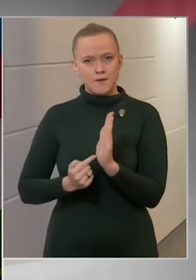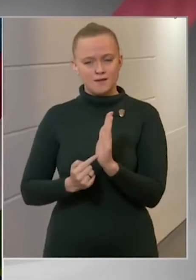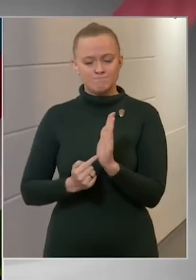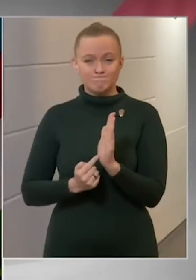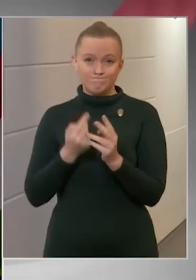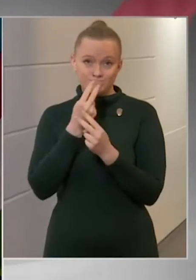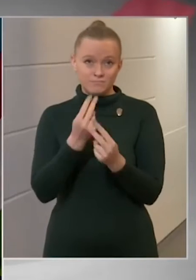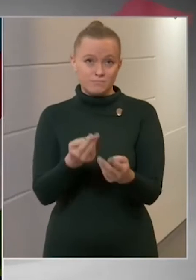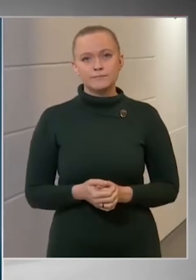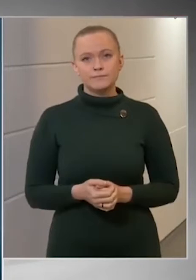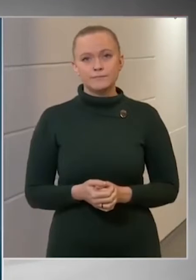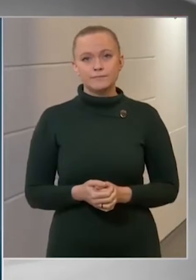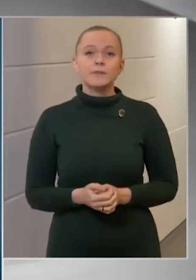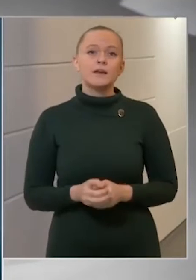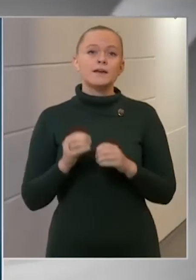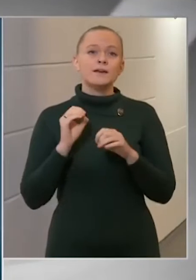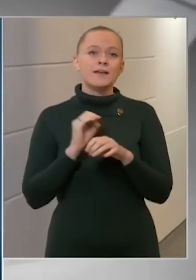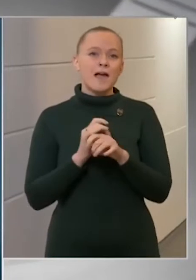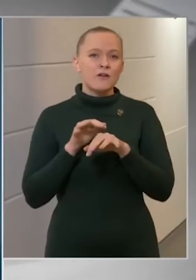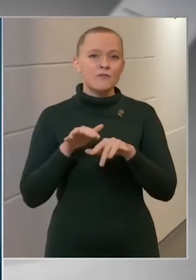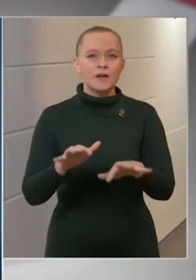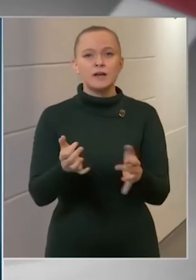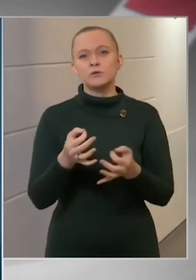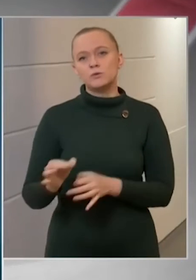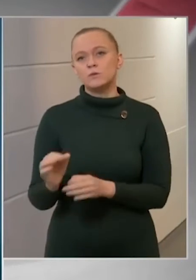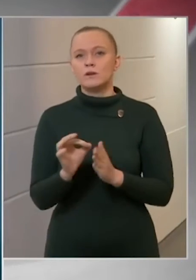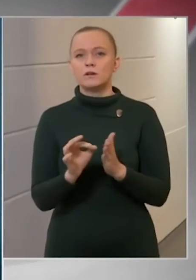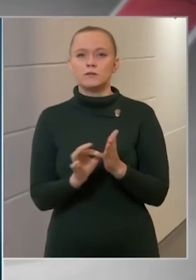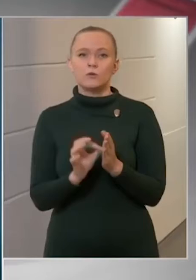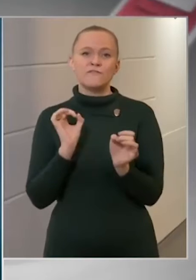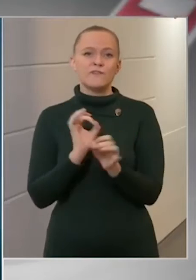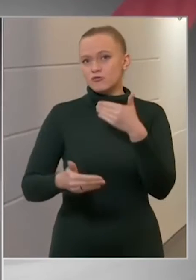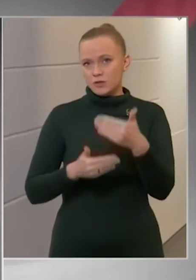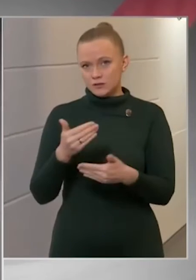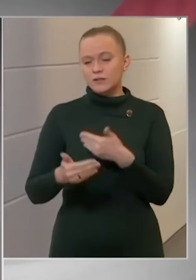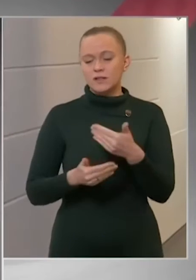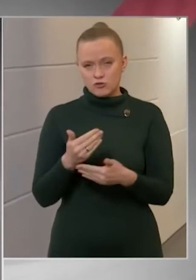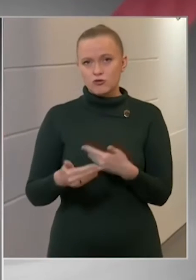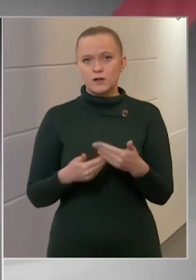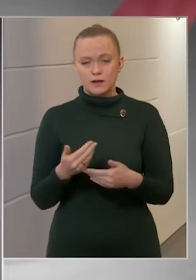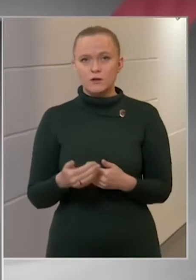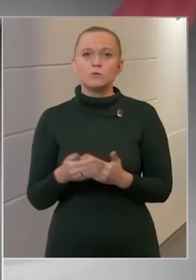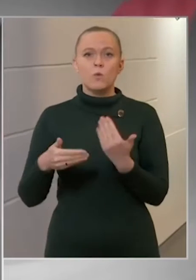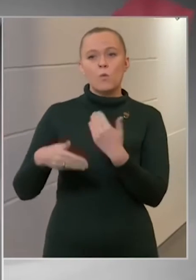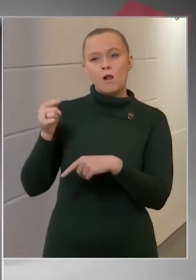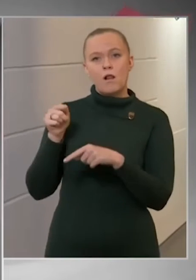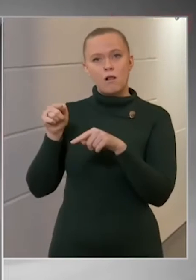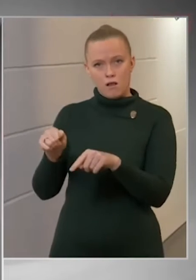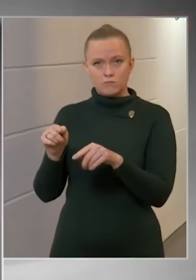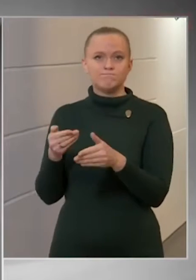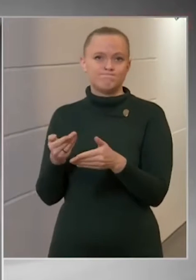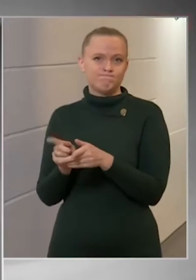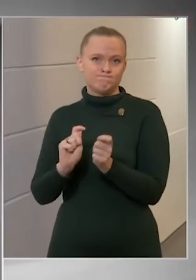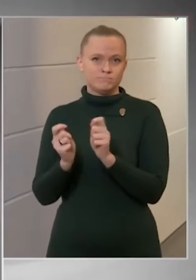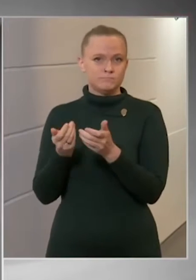hozzáadódnak a PCR tesztekhez, így a további napokban is számíthatunk kiugró adatokra. Fontos tudni, hogy az elmúlt napon nem volt olyan személy,